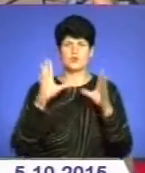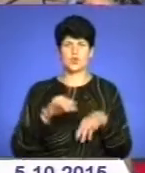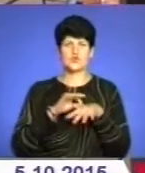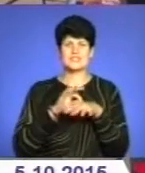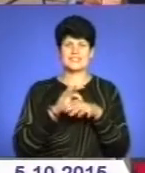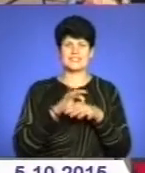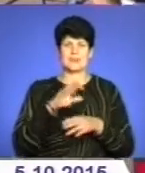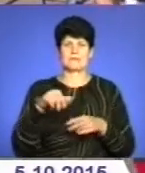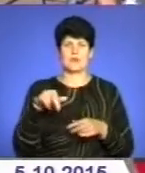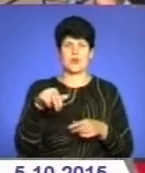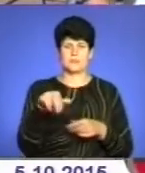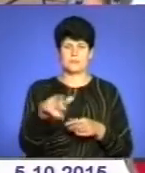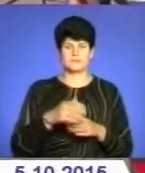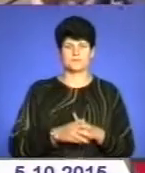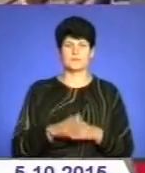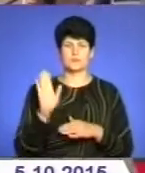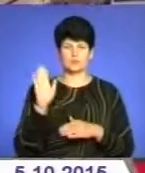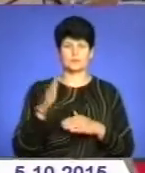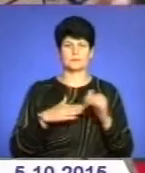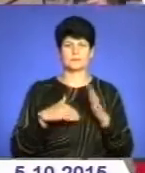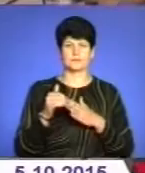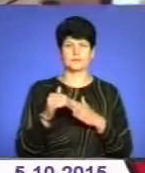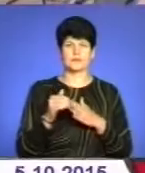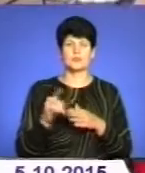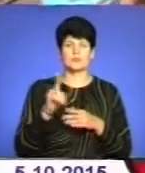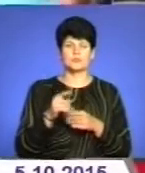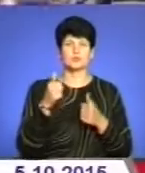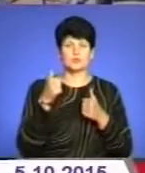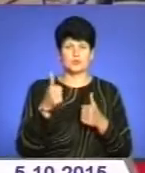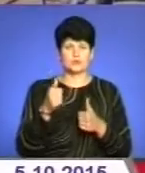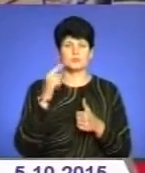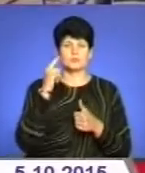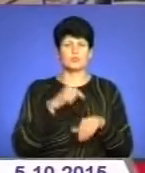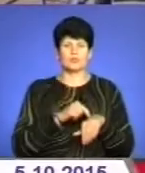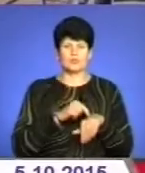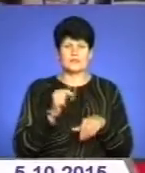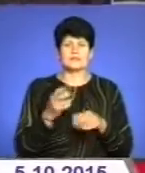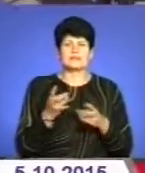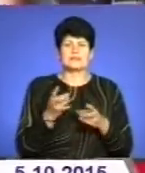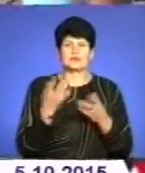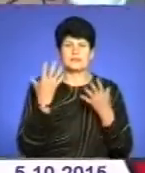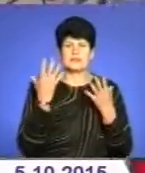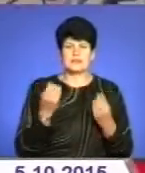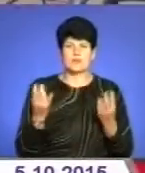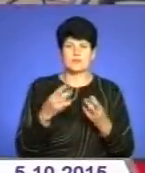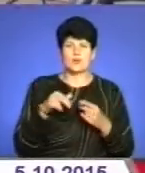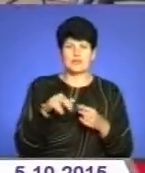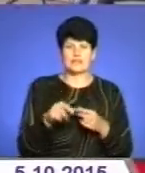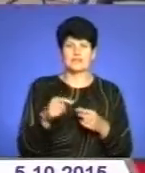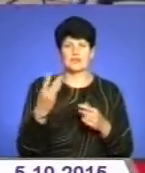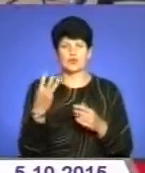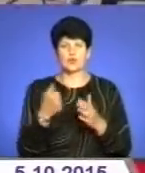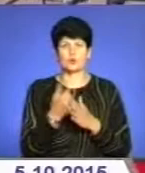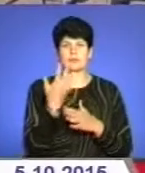сьогодні це практикувати. Тако. Аби добре почуватись, за день потрібно проходити від